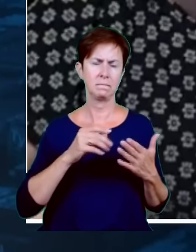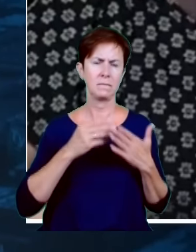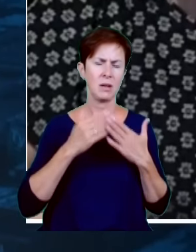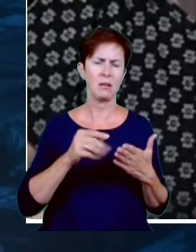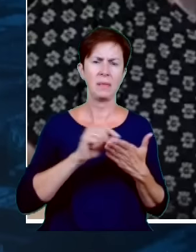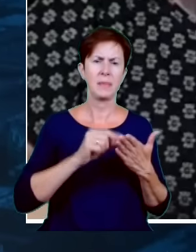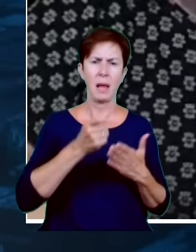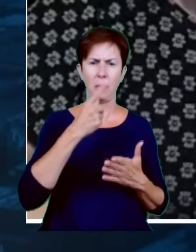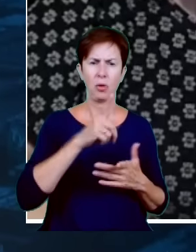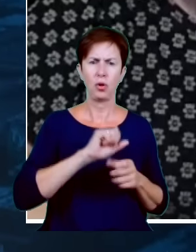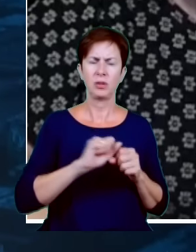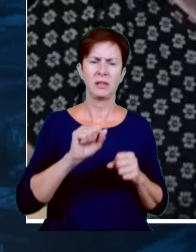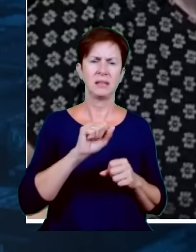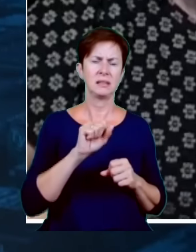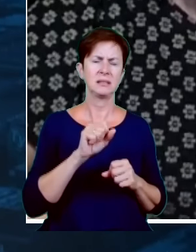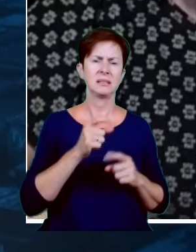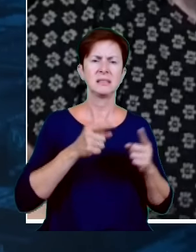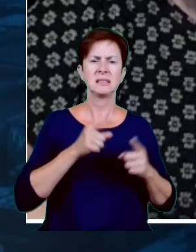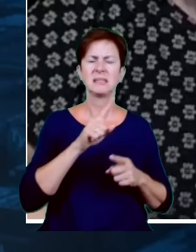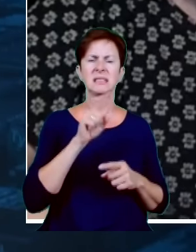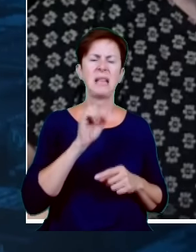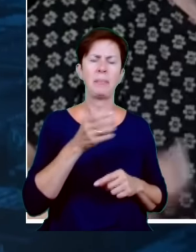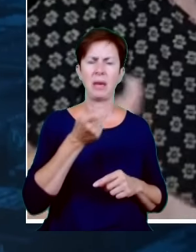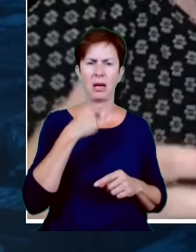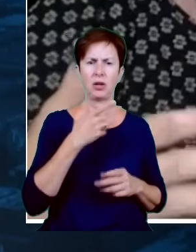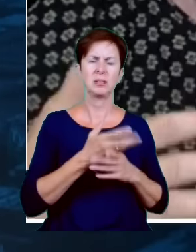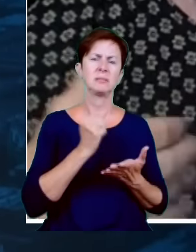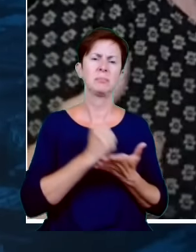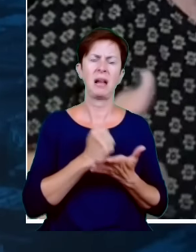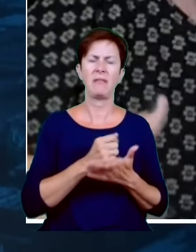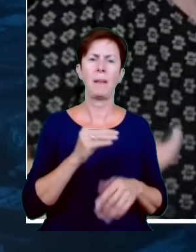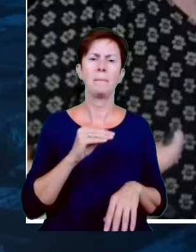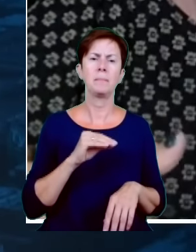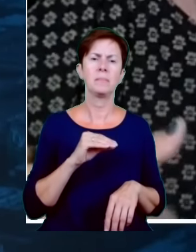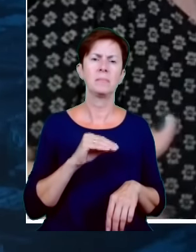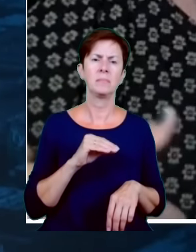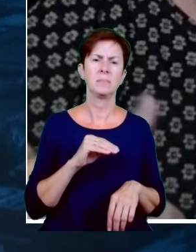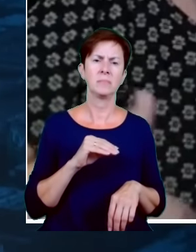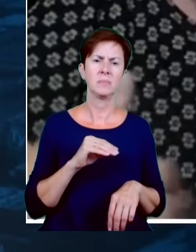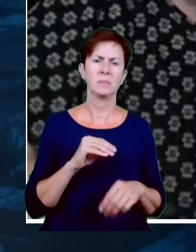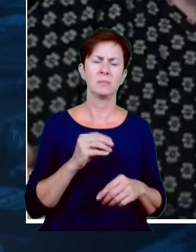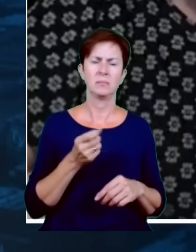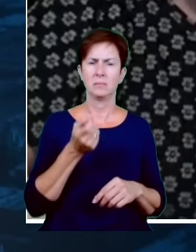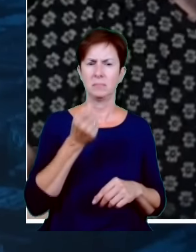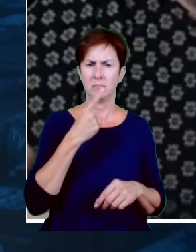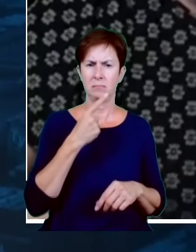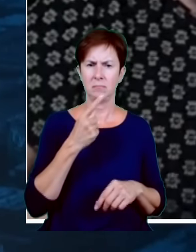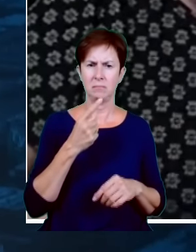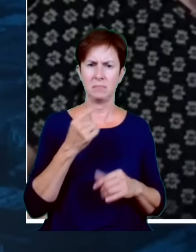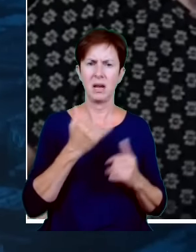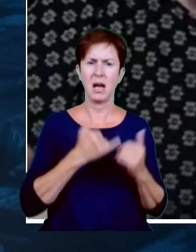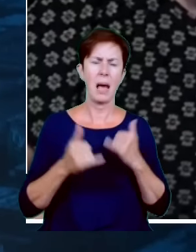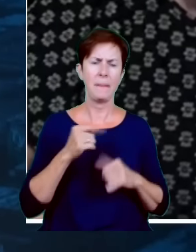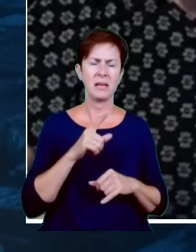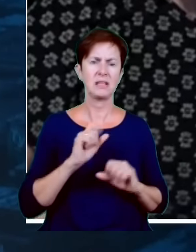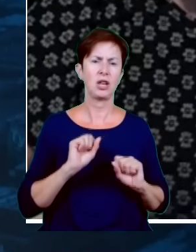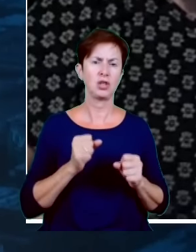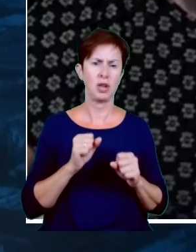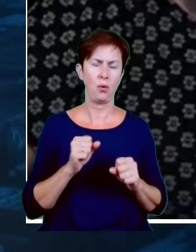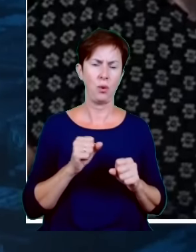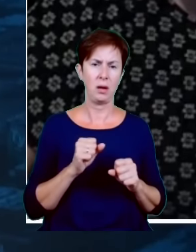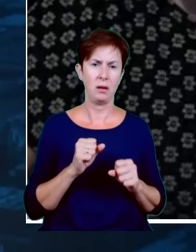jest żaden zabieg tylko rzeczywiście jest to sprawa taka medzy medykamentu tak chemii która zadziała i to jest jeśli